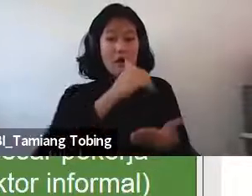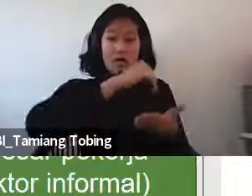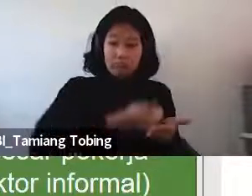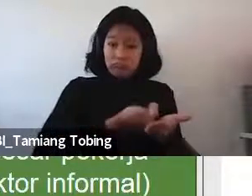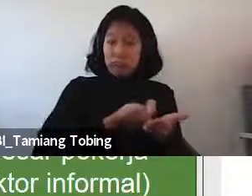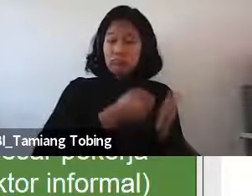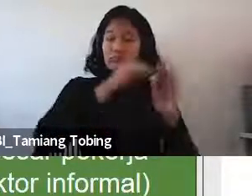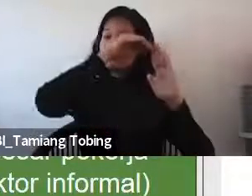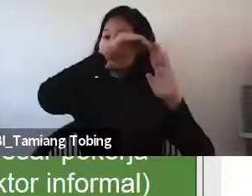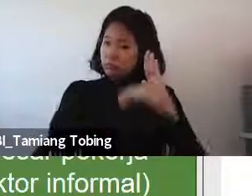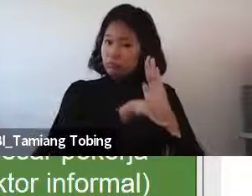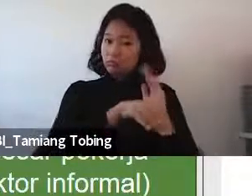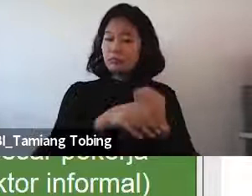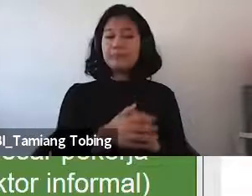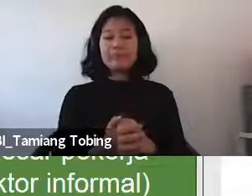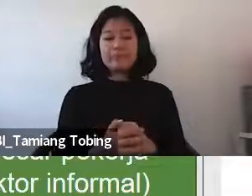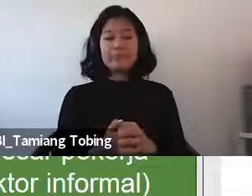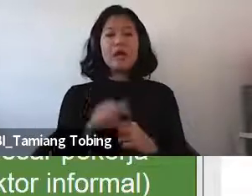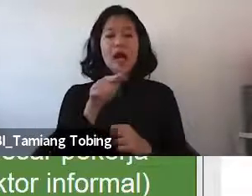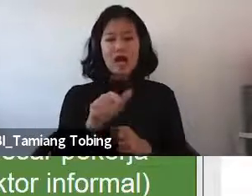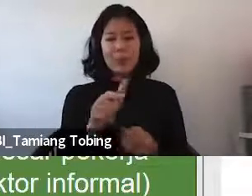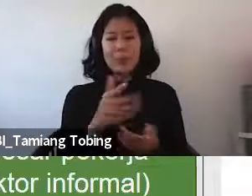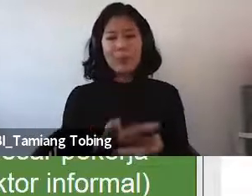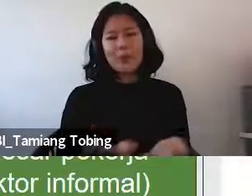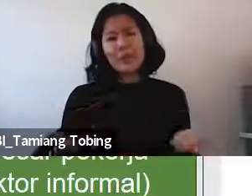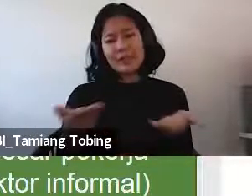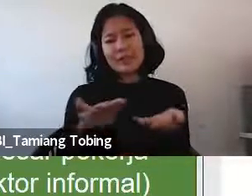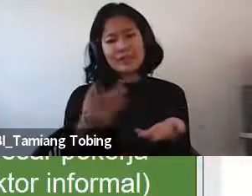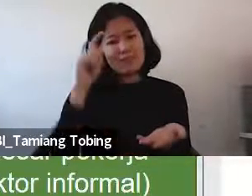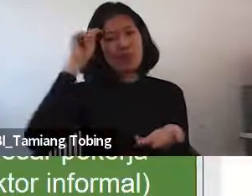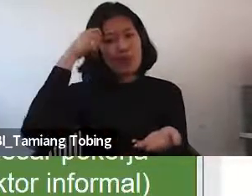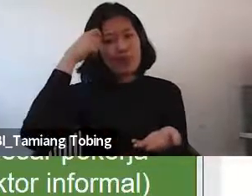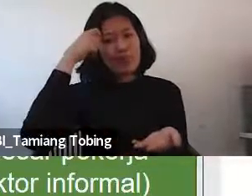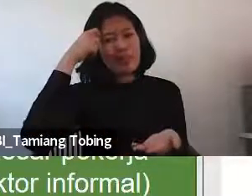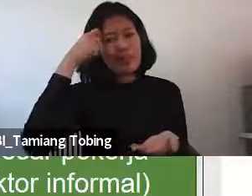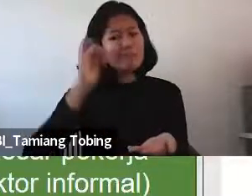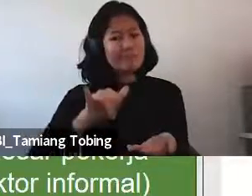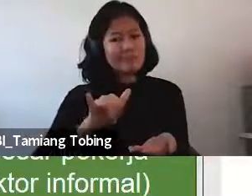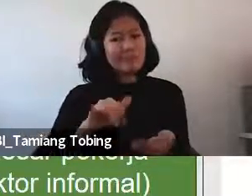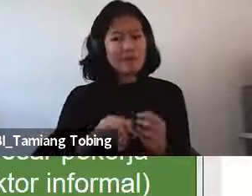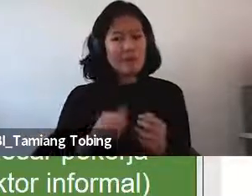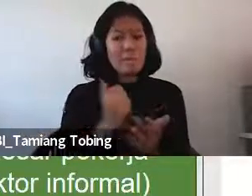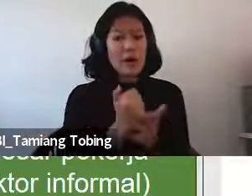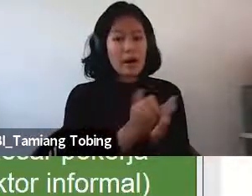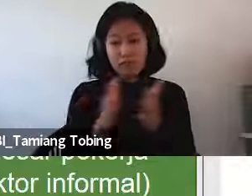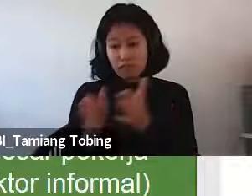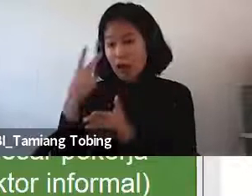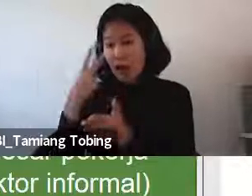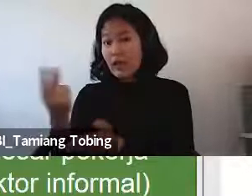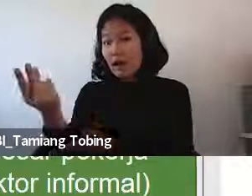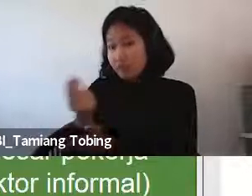mengalami penurunan. Ini adalah kondisi yang sulit bagi mereka. Di satu sisi terjadi